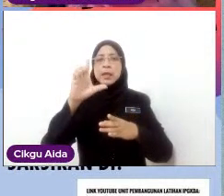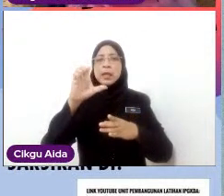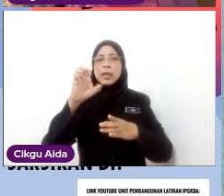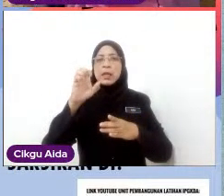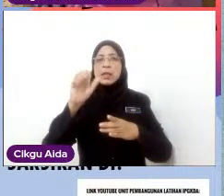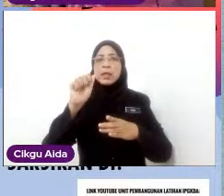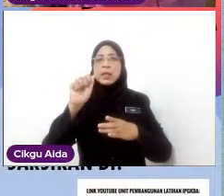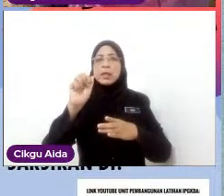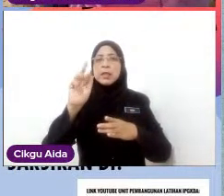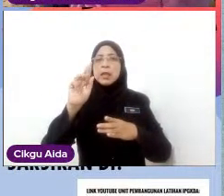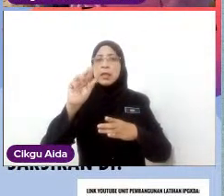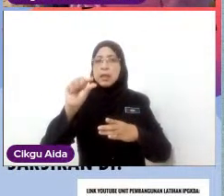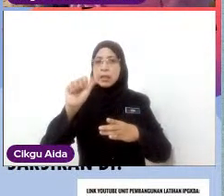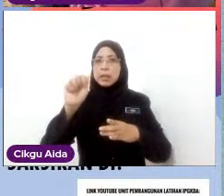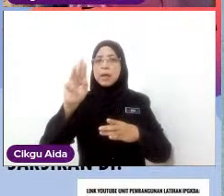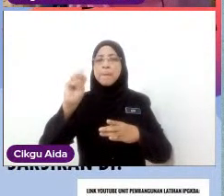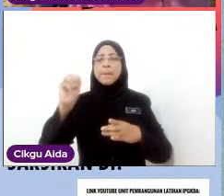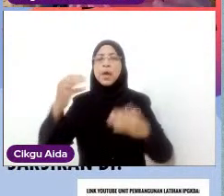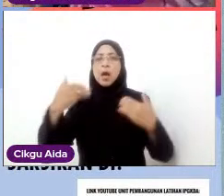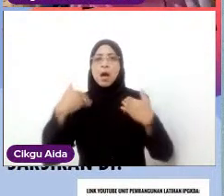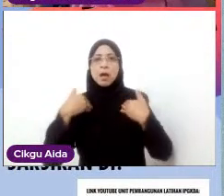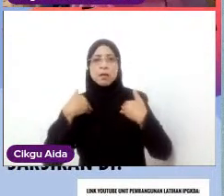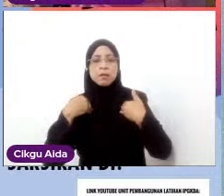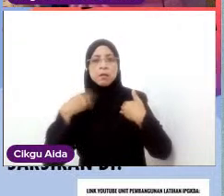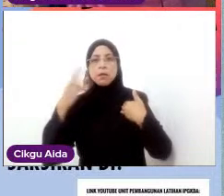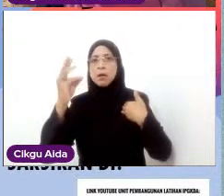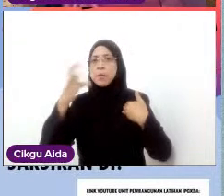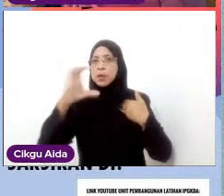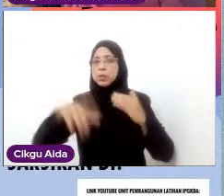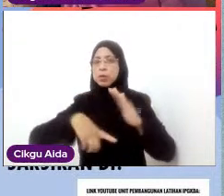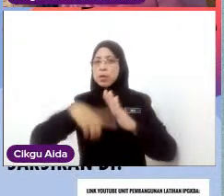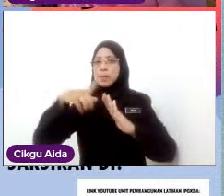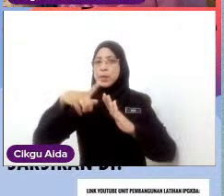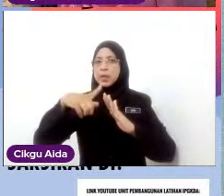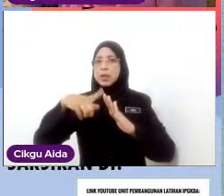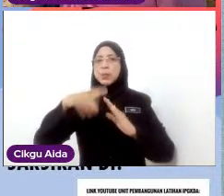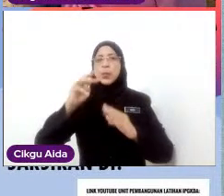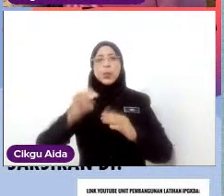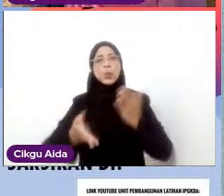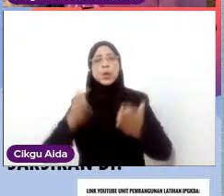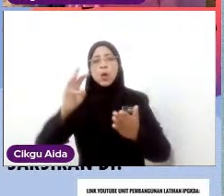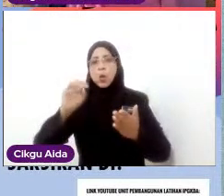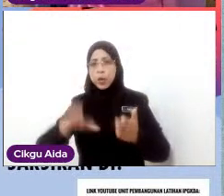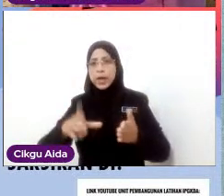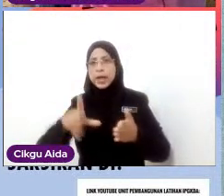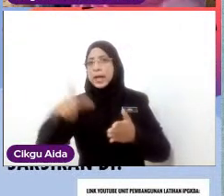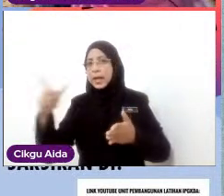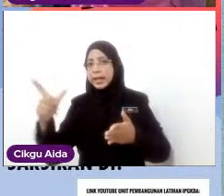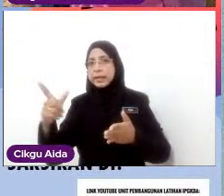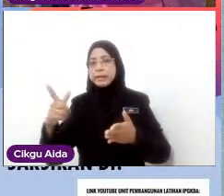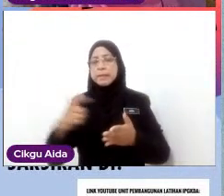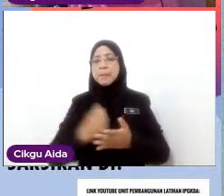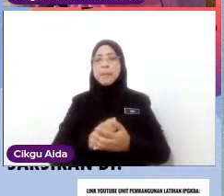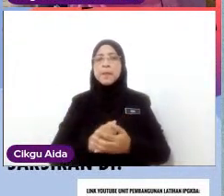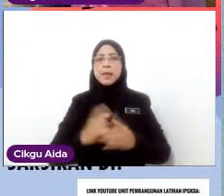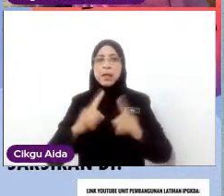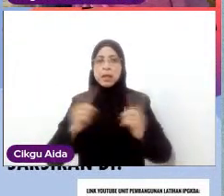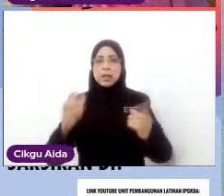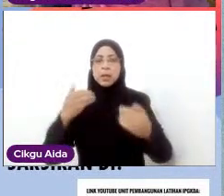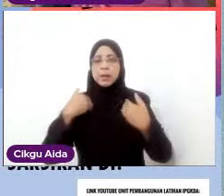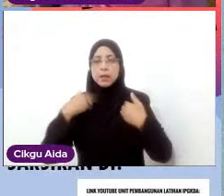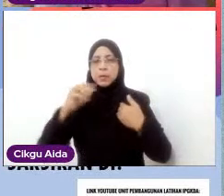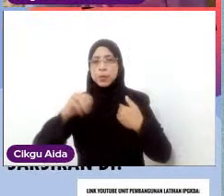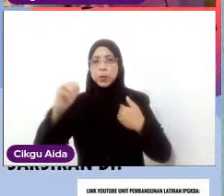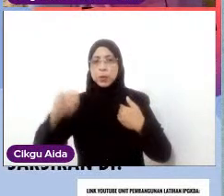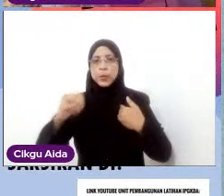dalam 600 lebih subscriber. So itu bukannya murid lah, murid saya sendiri satu kelas 5 hingga 8 orang sahaja, tapi adalah guru-guru dari